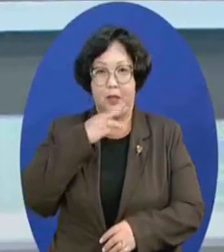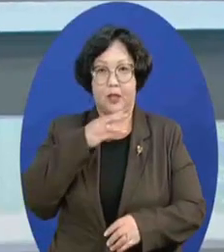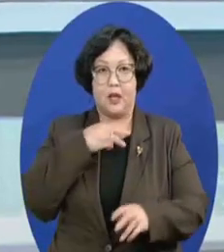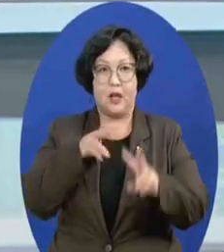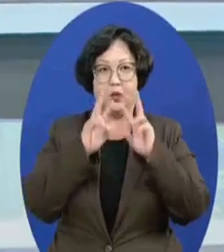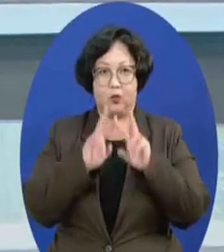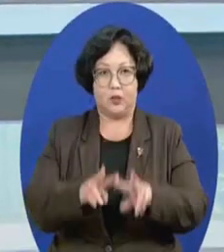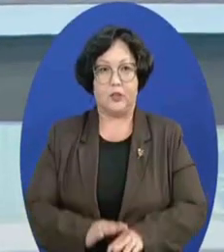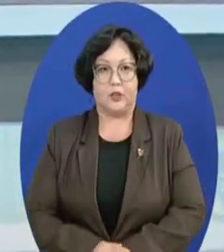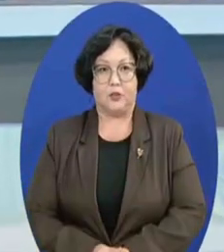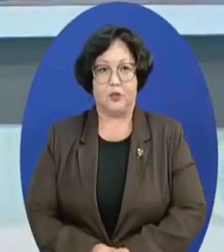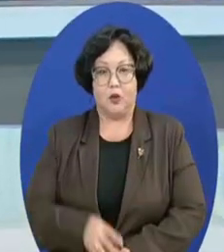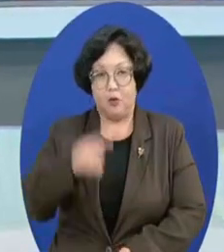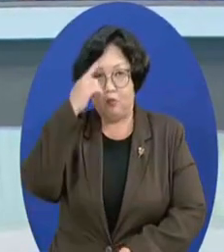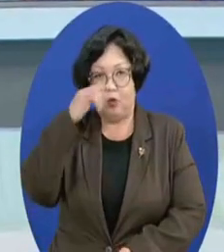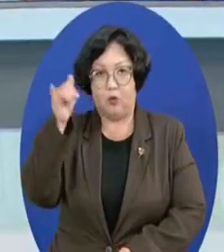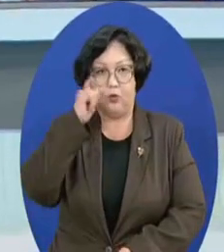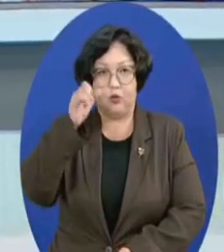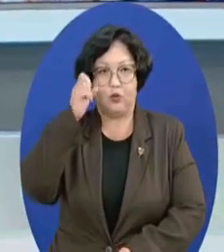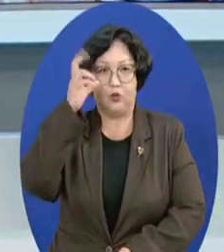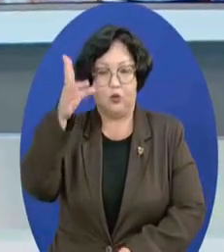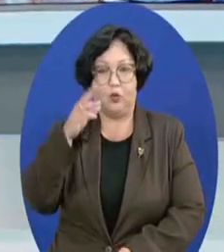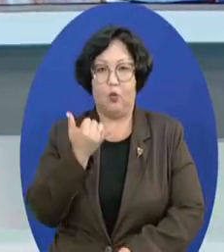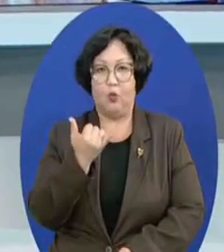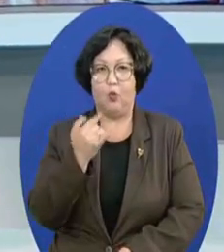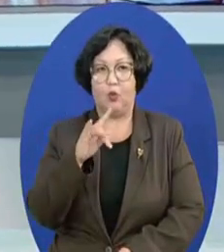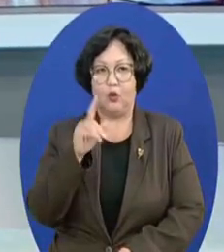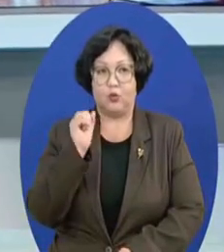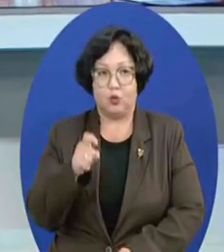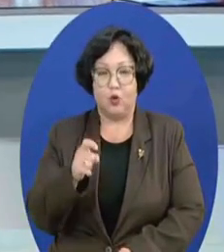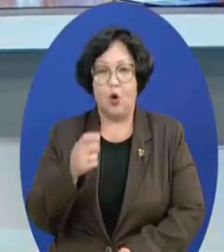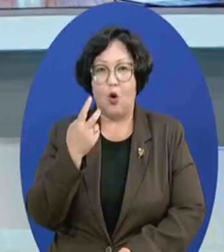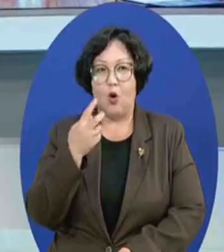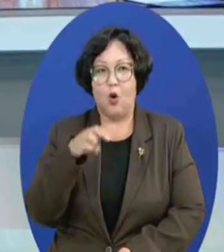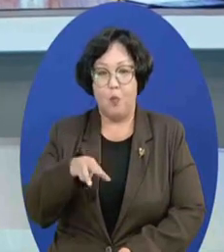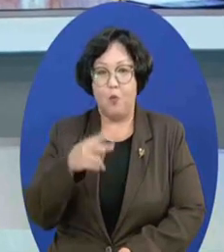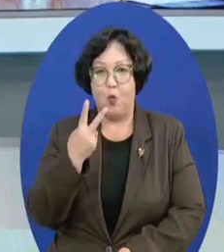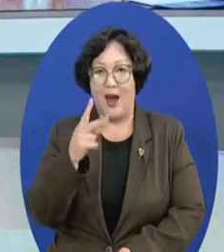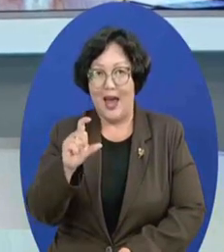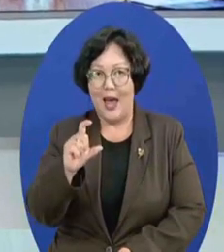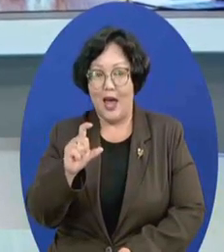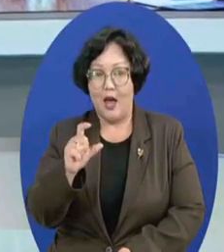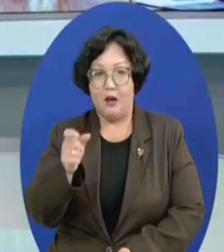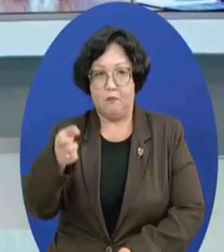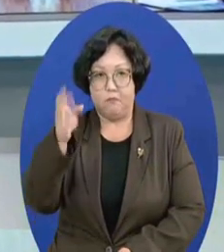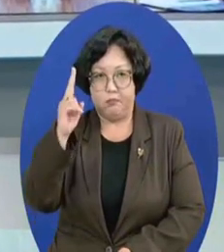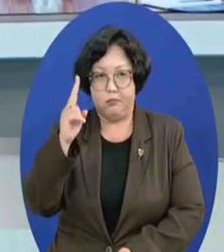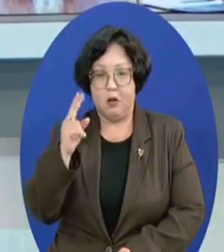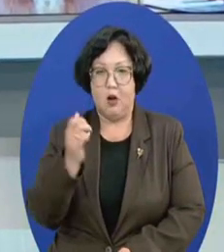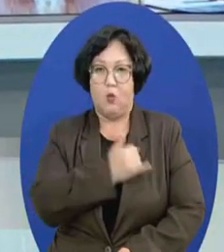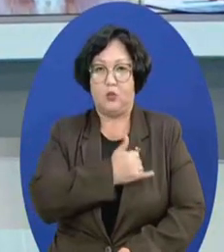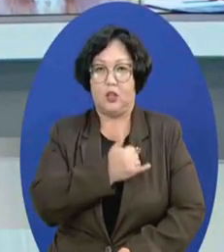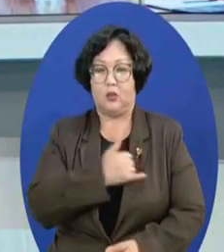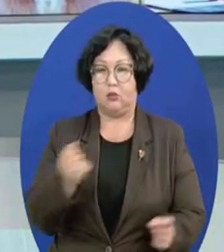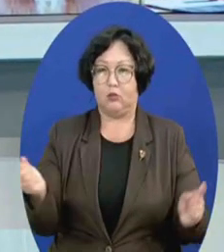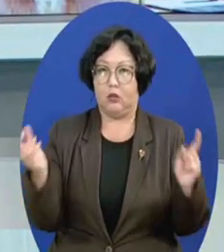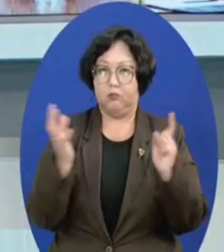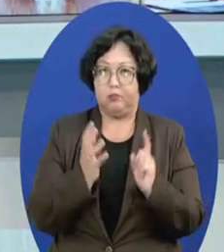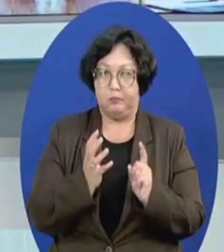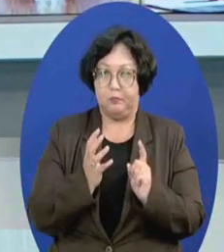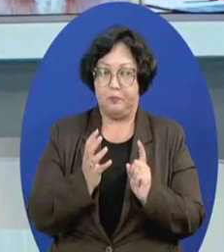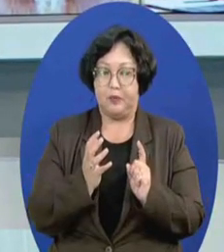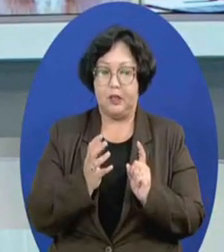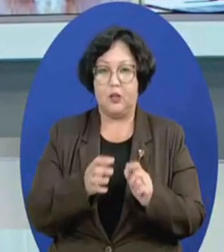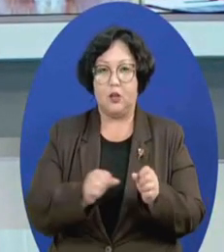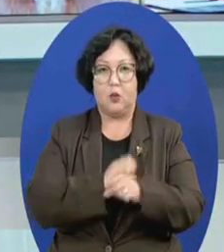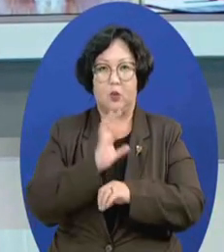Хөтөлбөрийнхөө дараагийн хэсэгт анхаарлаа хандуулно. Монгол улсын ерөнхийлөгч Хүрэлсүх, Монголын үйлдвэрчний эвлийн холбооны ерөнхийлөгч Хамгалан Баатар тэргүүтэй удирдлагуудыг хүлэн авч